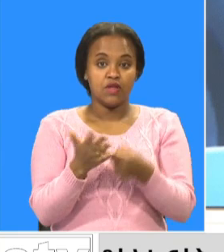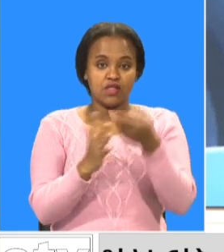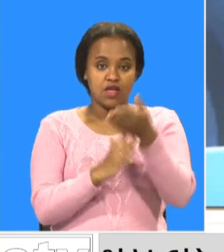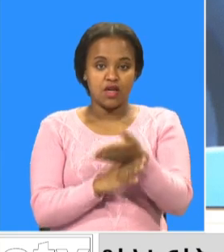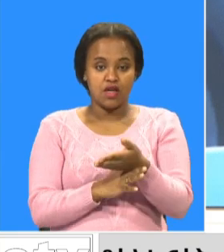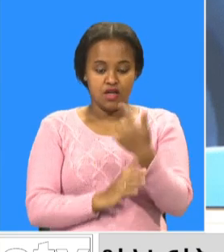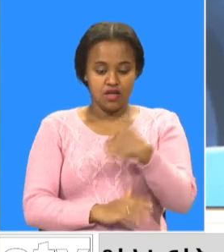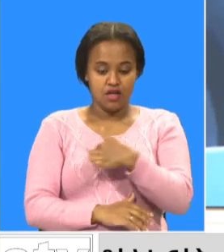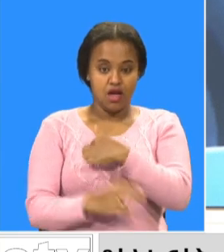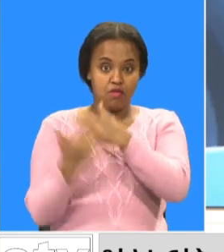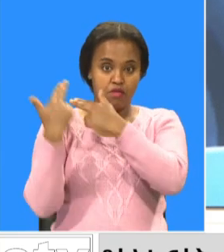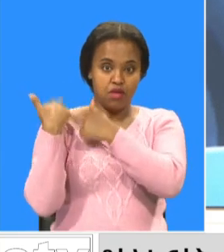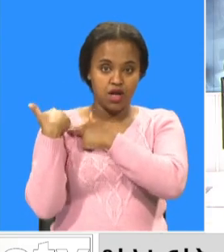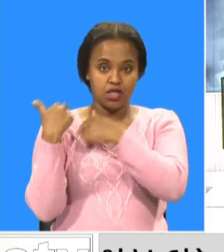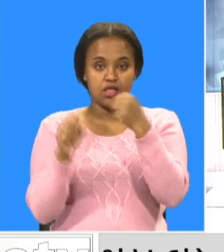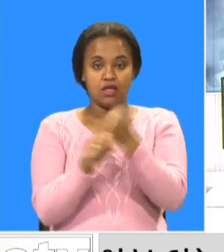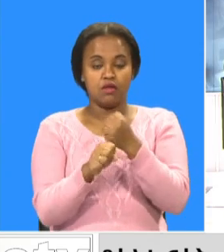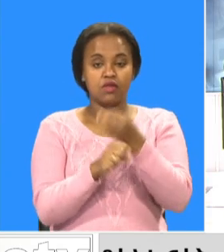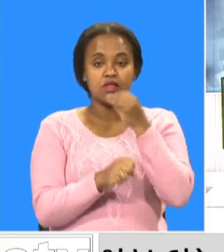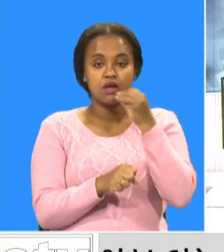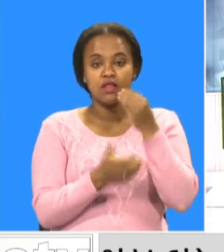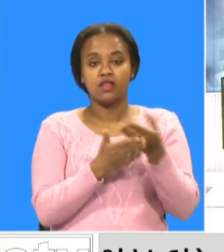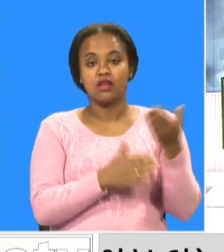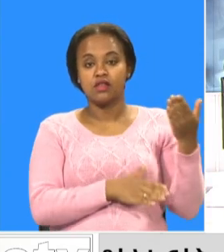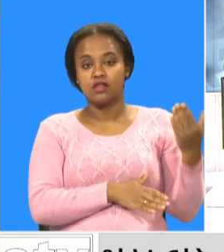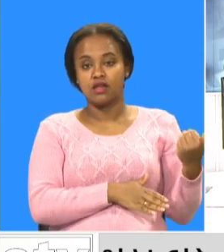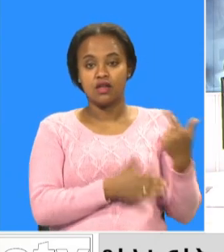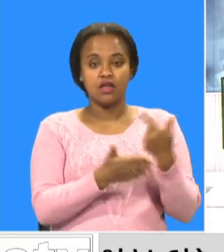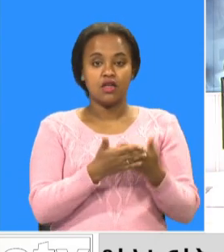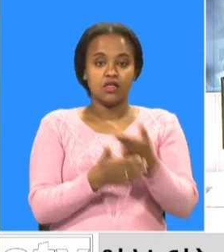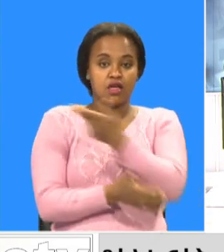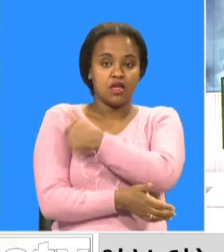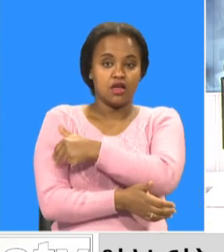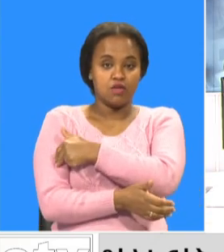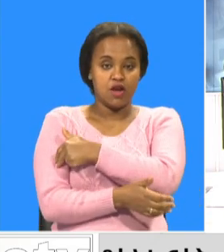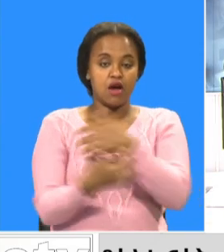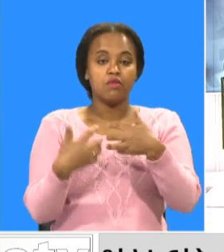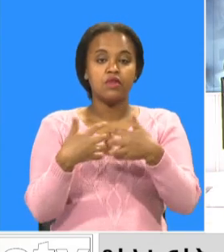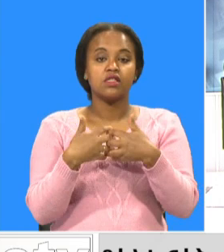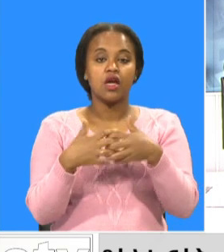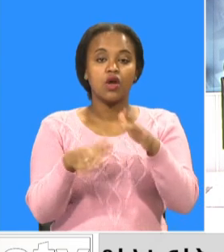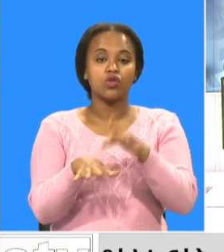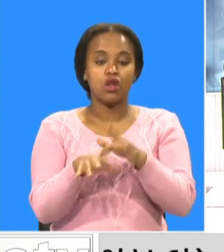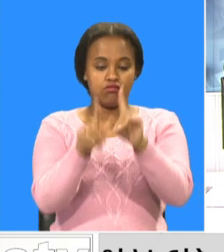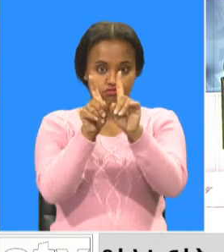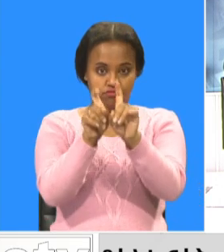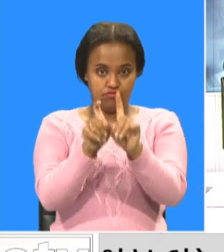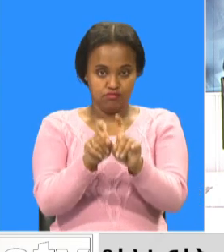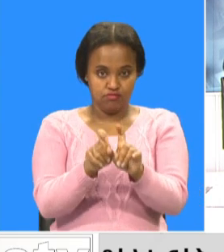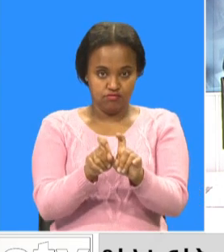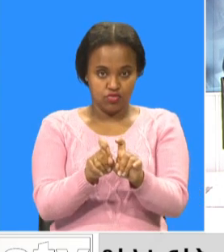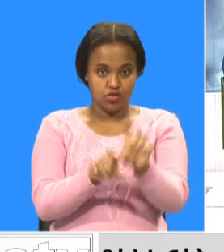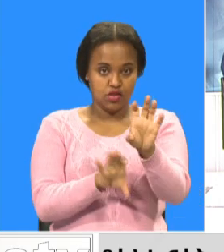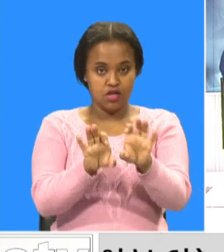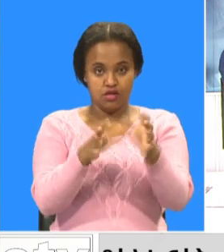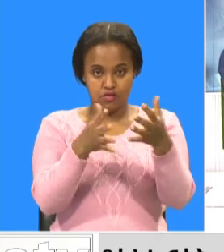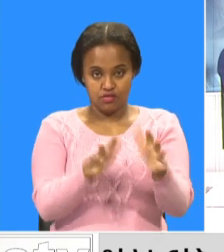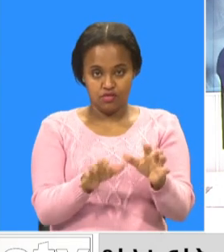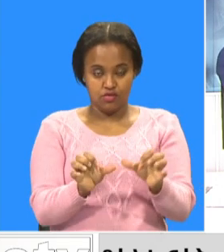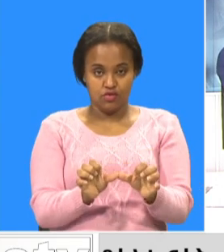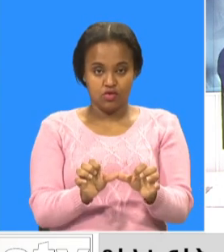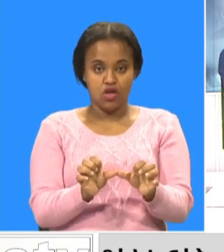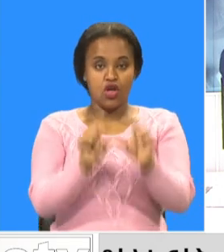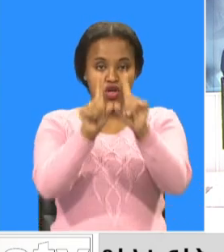ረገድ የኛ ባለስልጣን መስሪያ ቤት ከዚህ ቀደምም እነዚህ ህክምና መሳሪያዎች ላይ ቁጥጥር ሲያደርግ ነበረ። መጀመሪያ የቁጥጥር